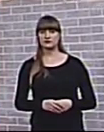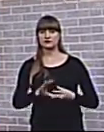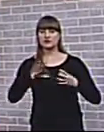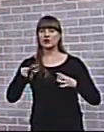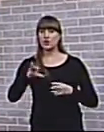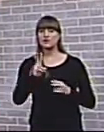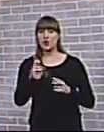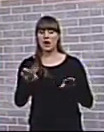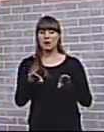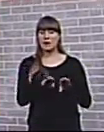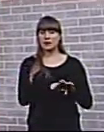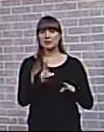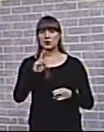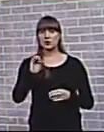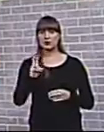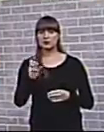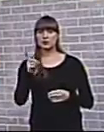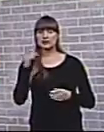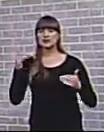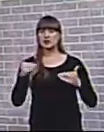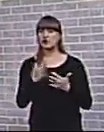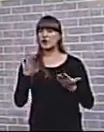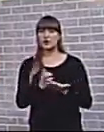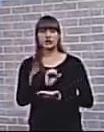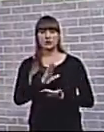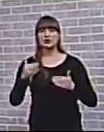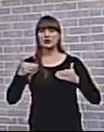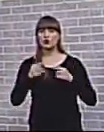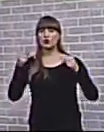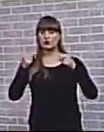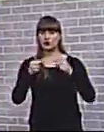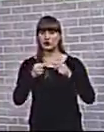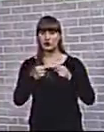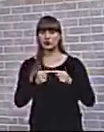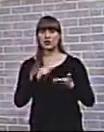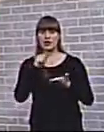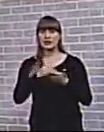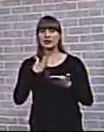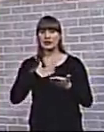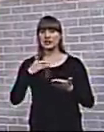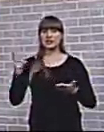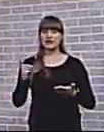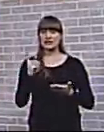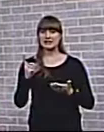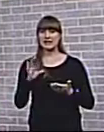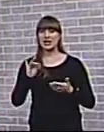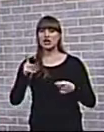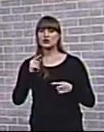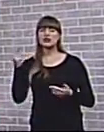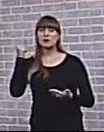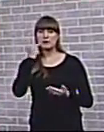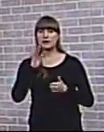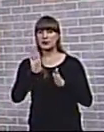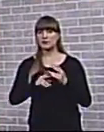Все как под копирку. Дебют хозяйкам снова не удается. Вновь точно издали обстреливают наши владения и, что самое обидное,